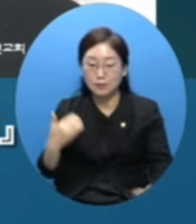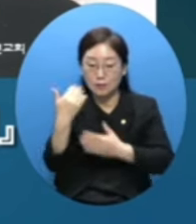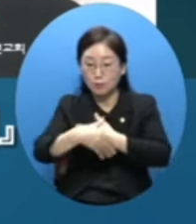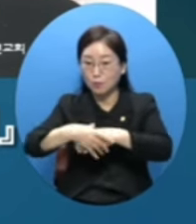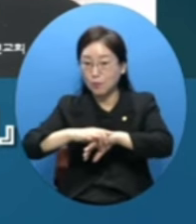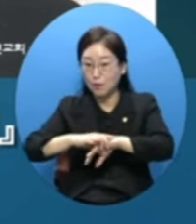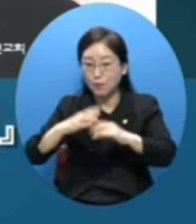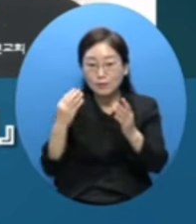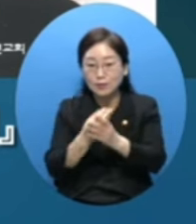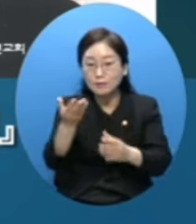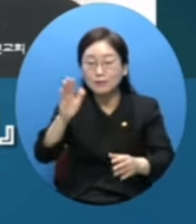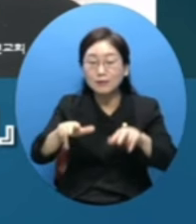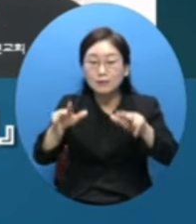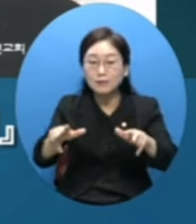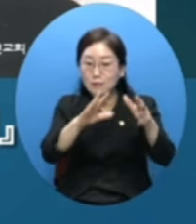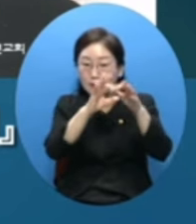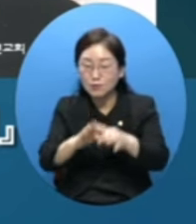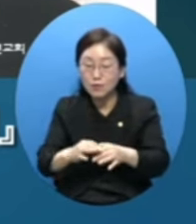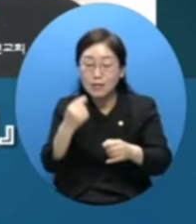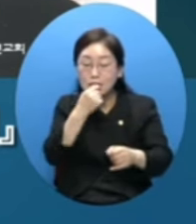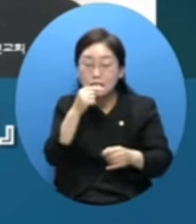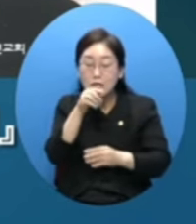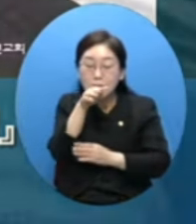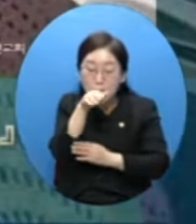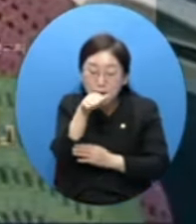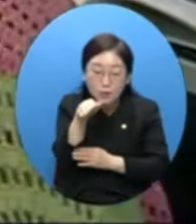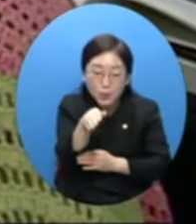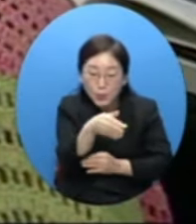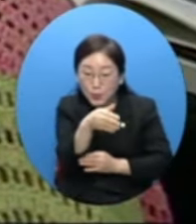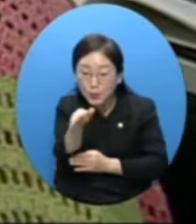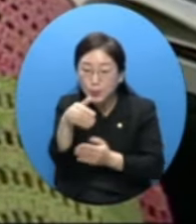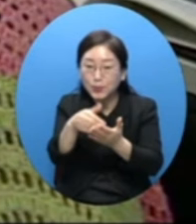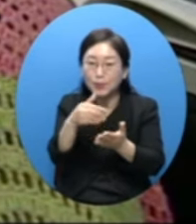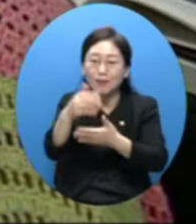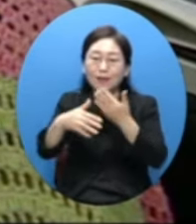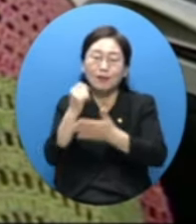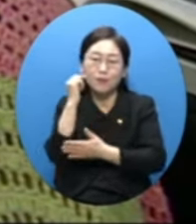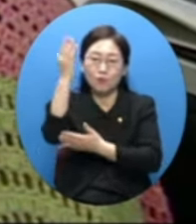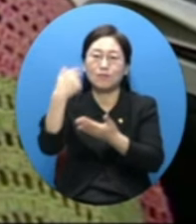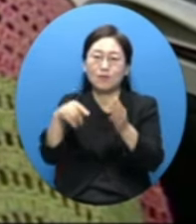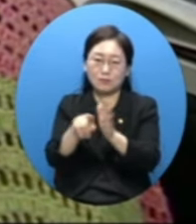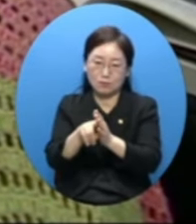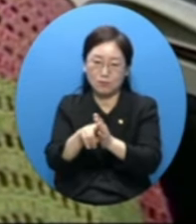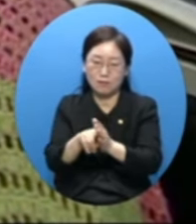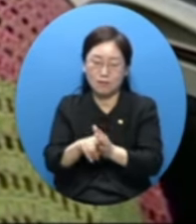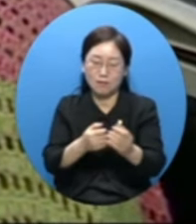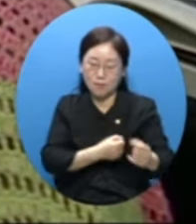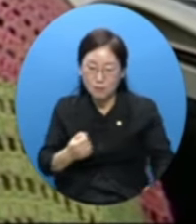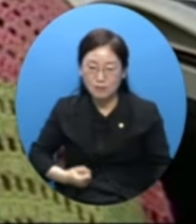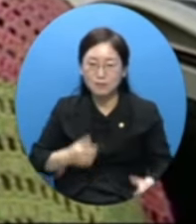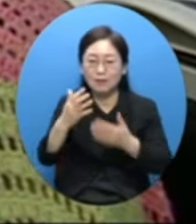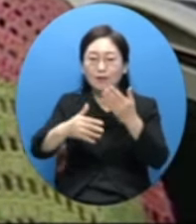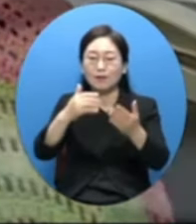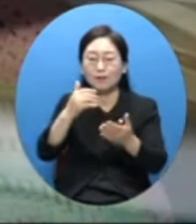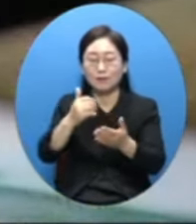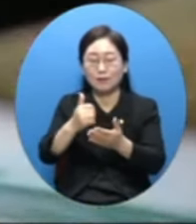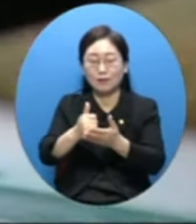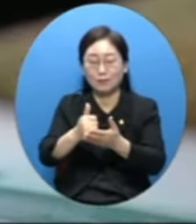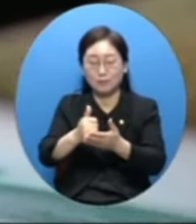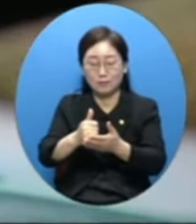상태지만 지금도 입에 팬을 물고 그림을 그리면서 하나님의 영광을 위해서 헌신하고 있고 또 사람들에게 간증을